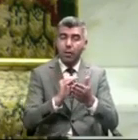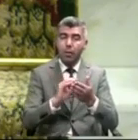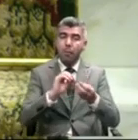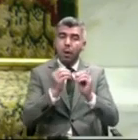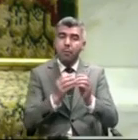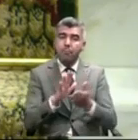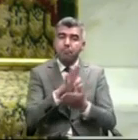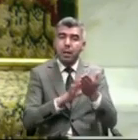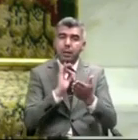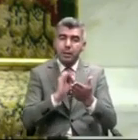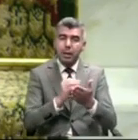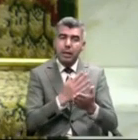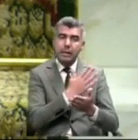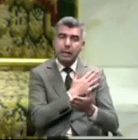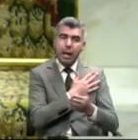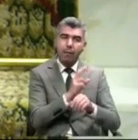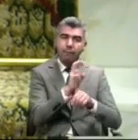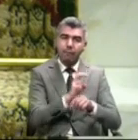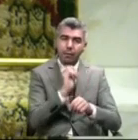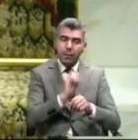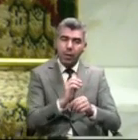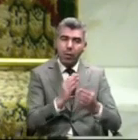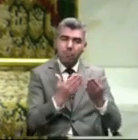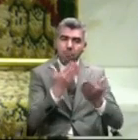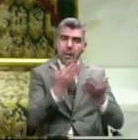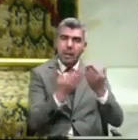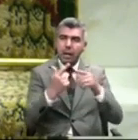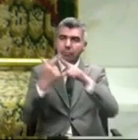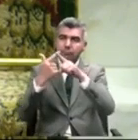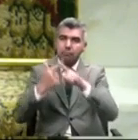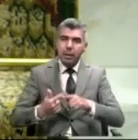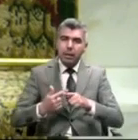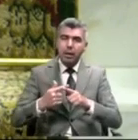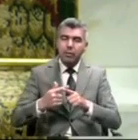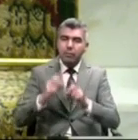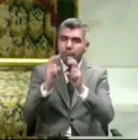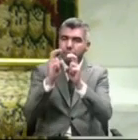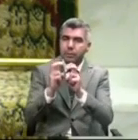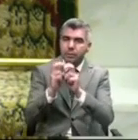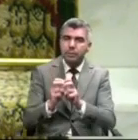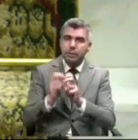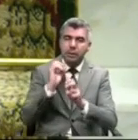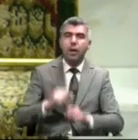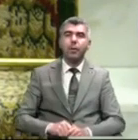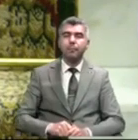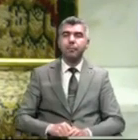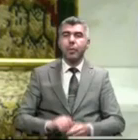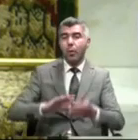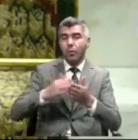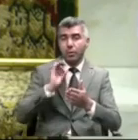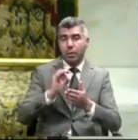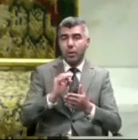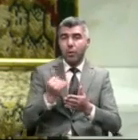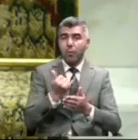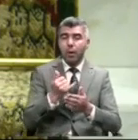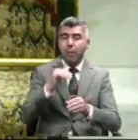اشكالات كتدبير المديونيه وخلق التوازنات الماليه والتقليص من نسبه التضخم ورغم ذلك فاننا